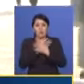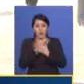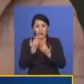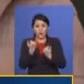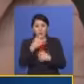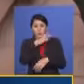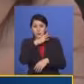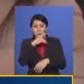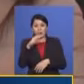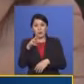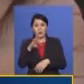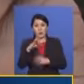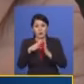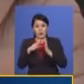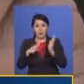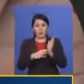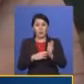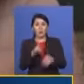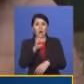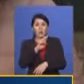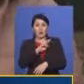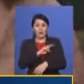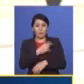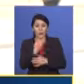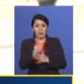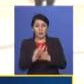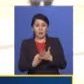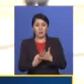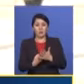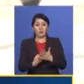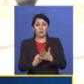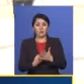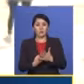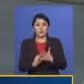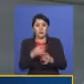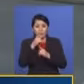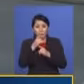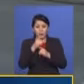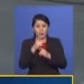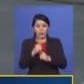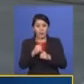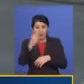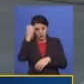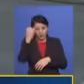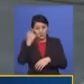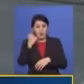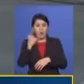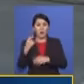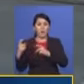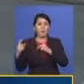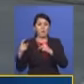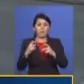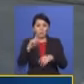Көбі COVID-19 індеті кезінде жұмыссыз қалғандықтан тұрғындарды тасымалдауға қорқады. Жалпы ескірген көліктерді жаңа әрі